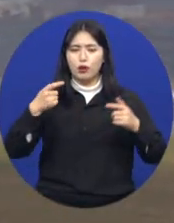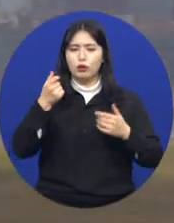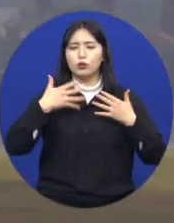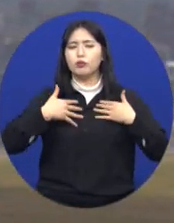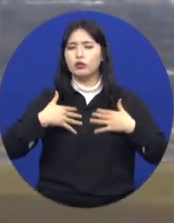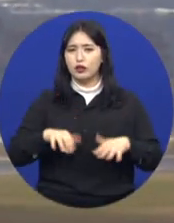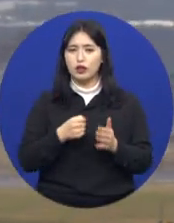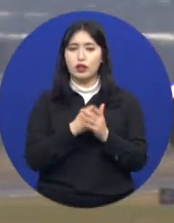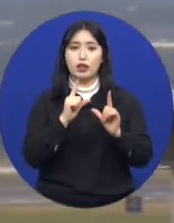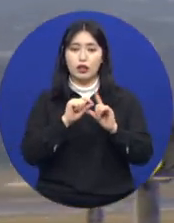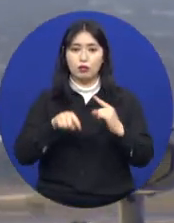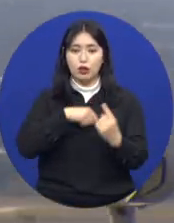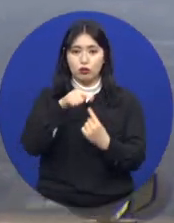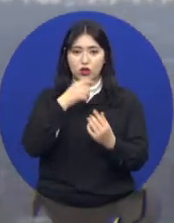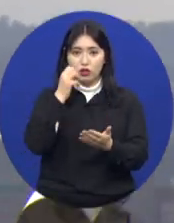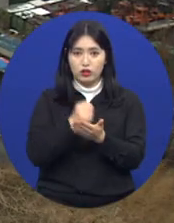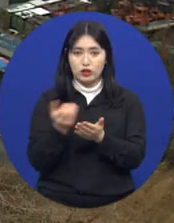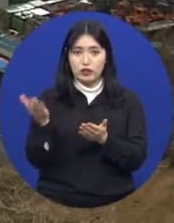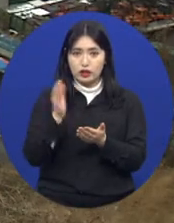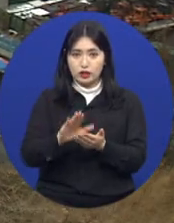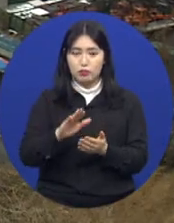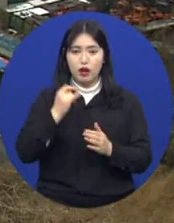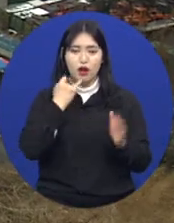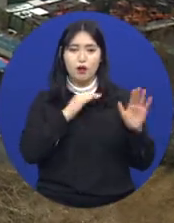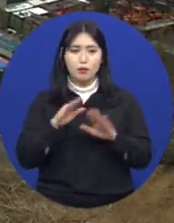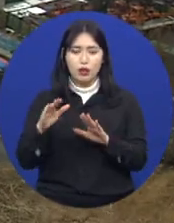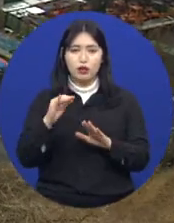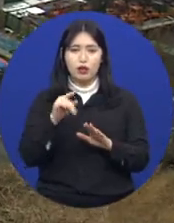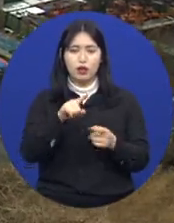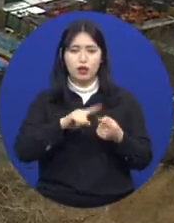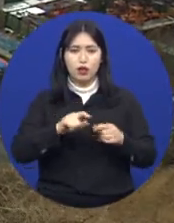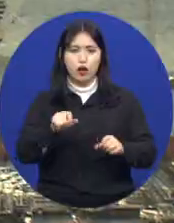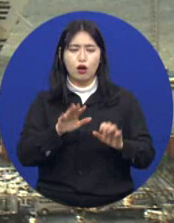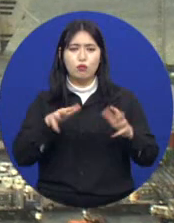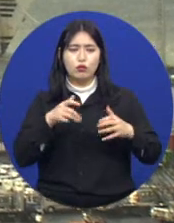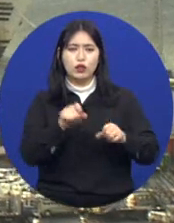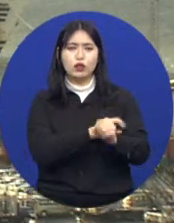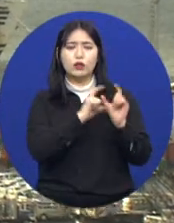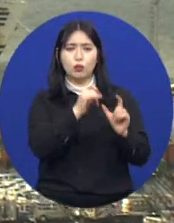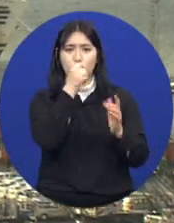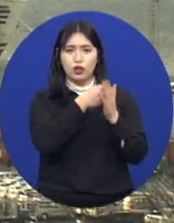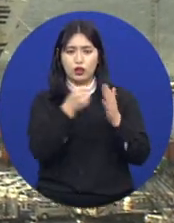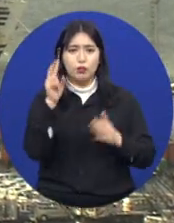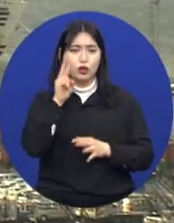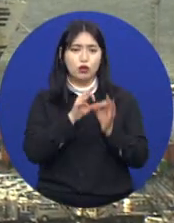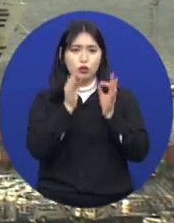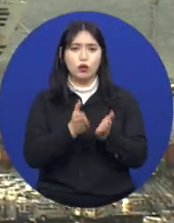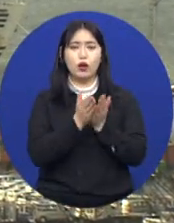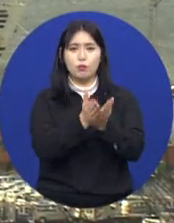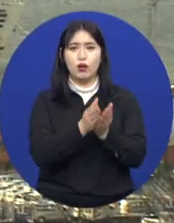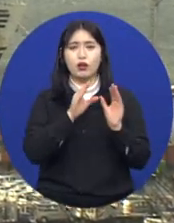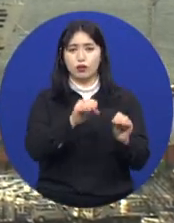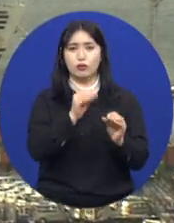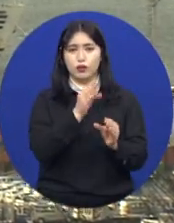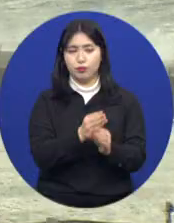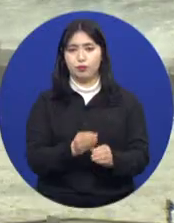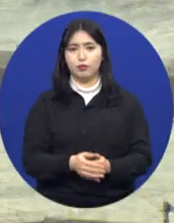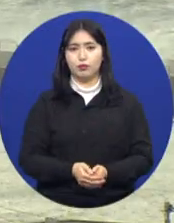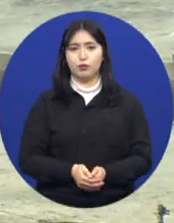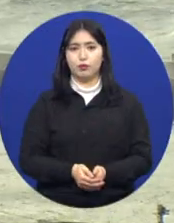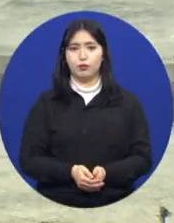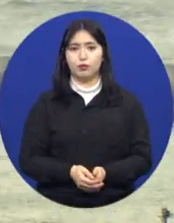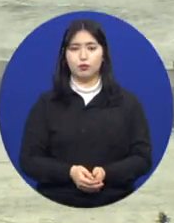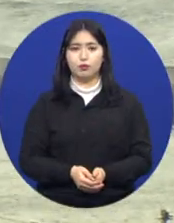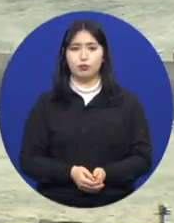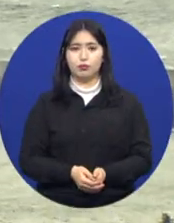약해지면서 대부분 정상 무당 됐지만 바닷길은 회상의 풍랑 특보가 로 이틀째 여객선 운항에 차질이 빚어졌습니다 mbc